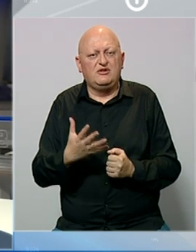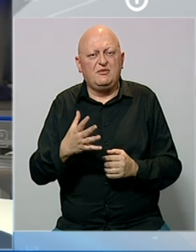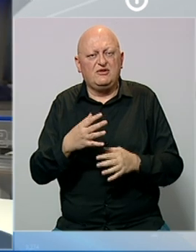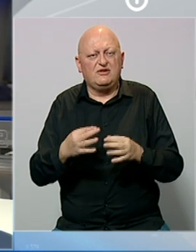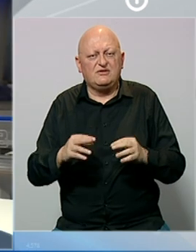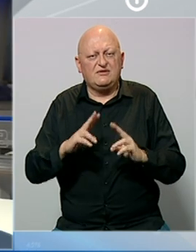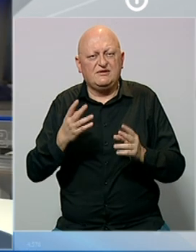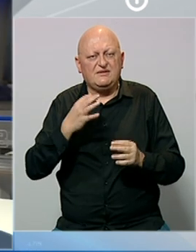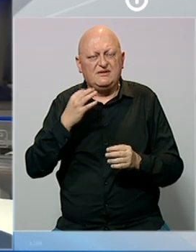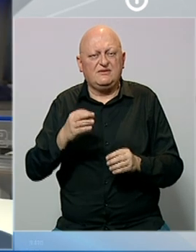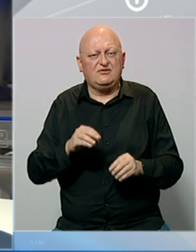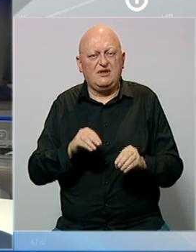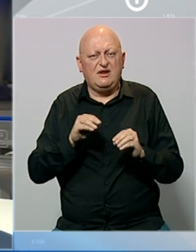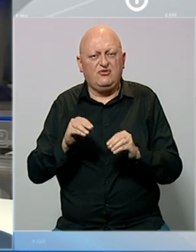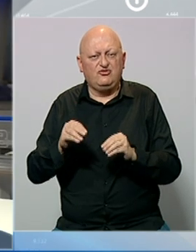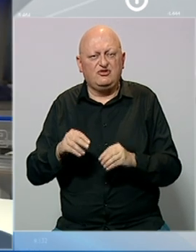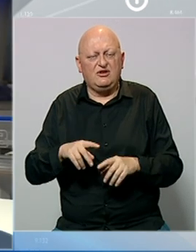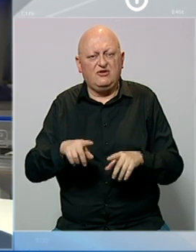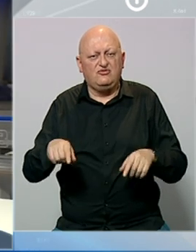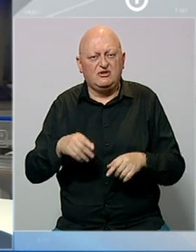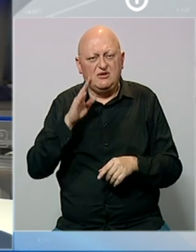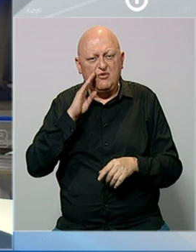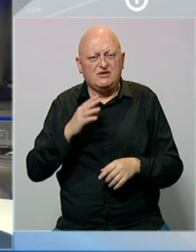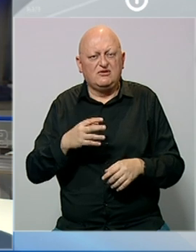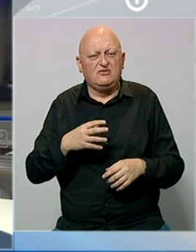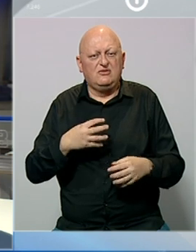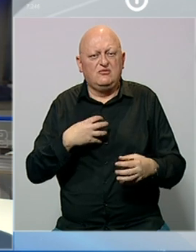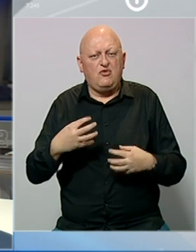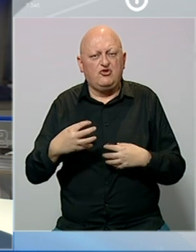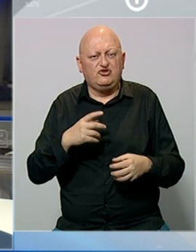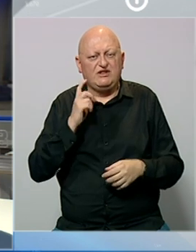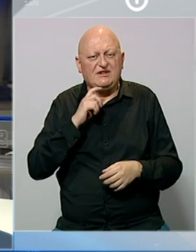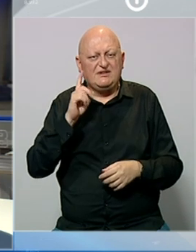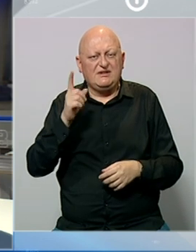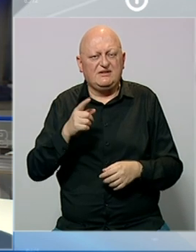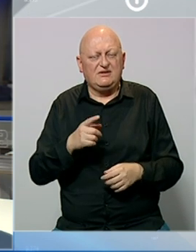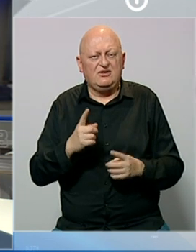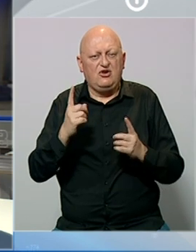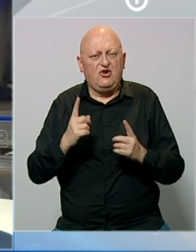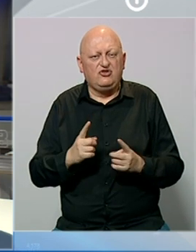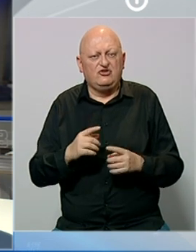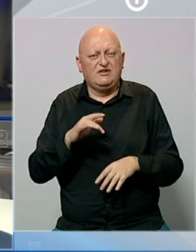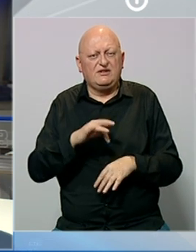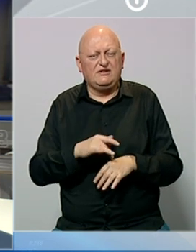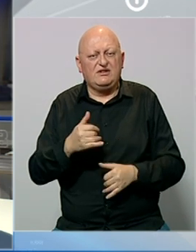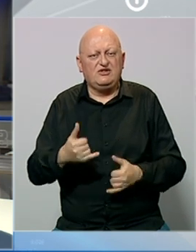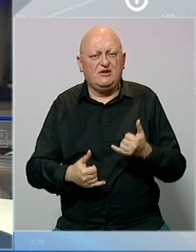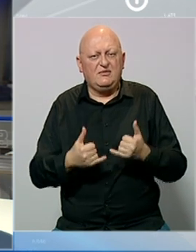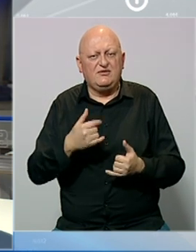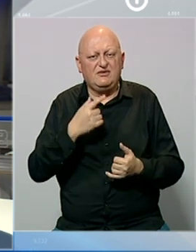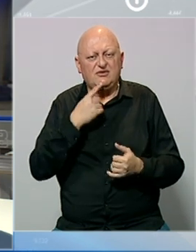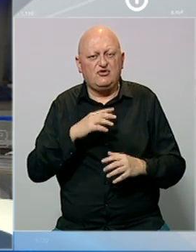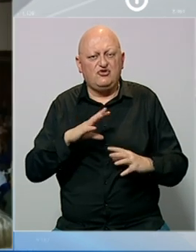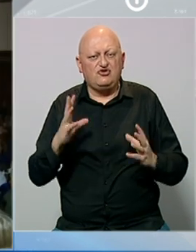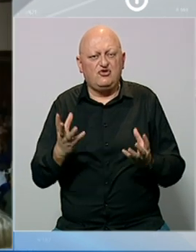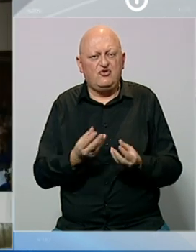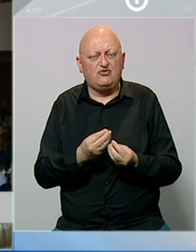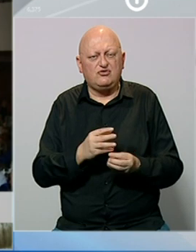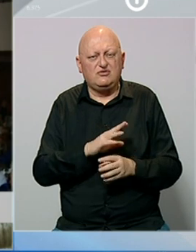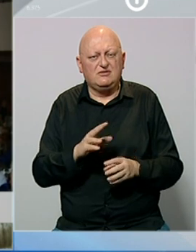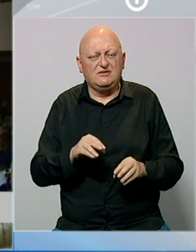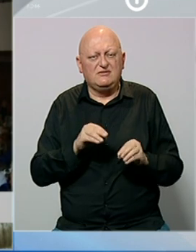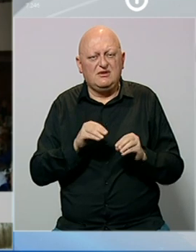Uoči 5. listopada, Svjetskog dana učitelja, u sali Bosanskog narodnog pozorišta Zenica, održana je središnja manifestacija na